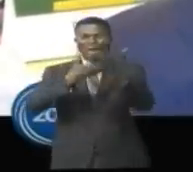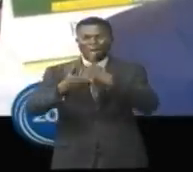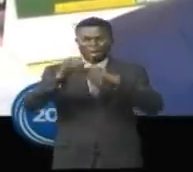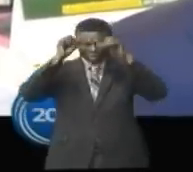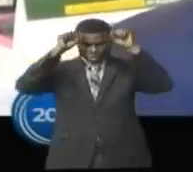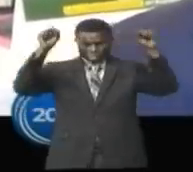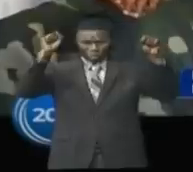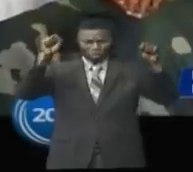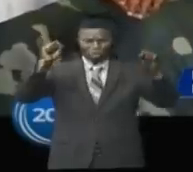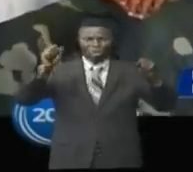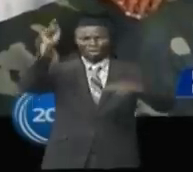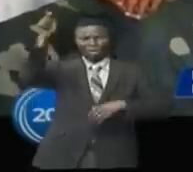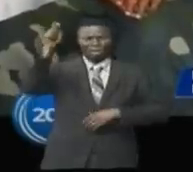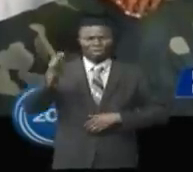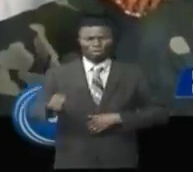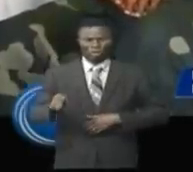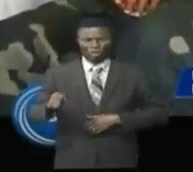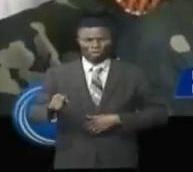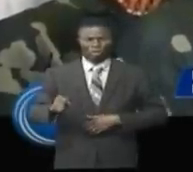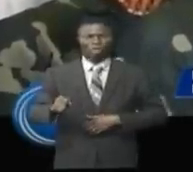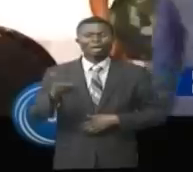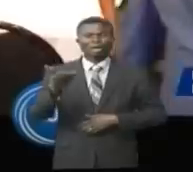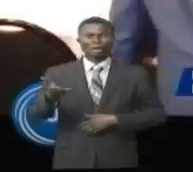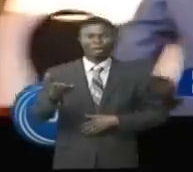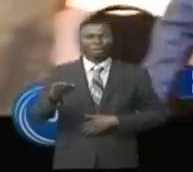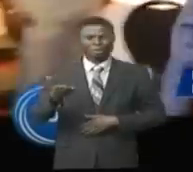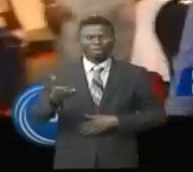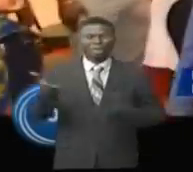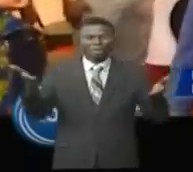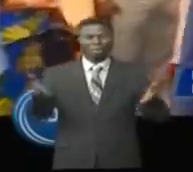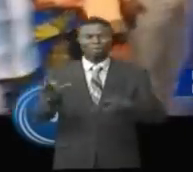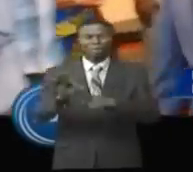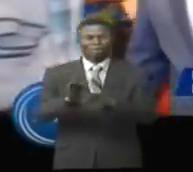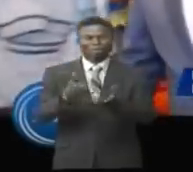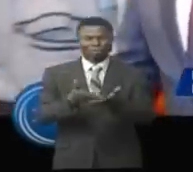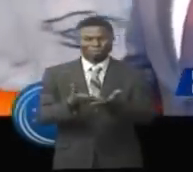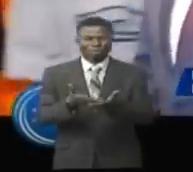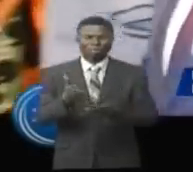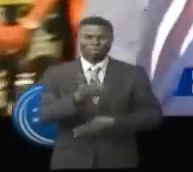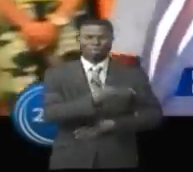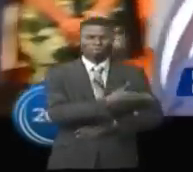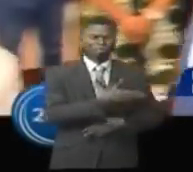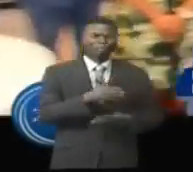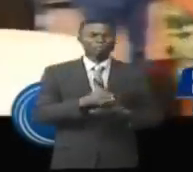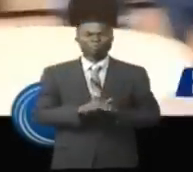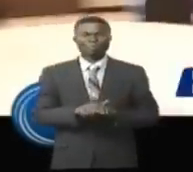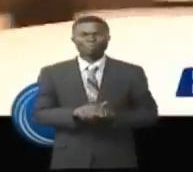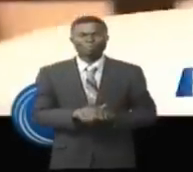d'état-major général des FRDC à ses assises.